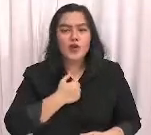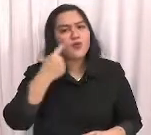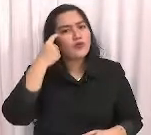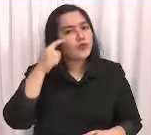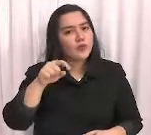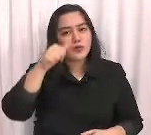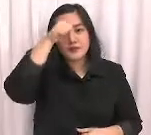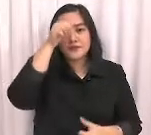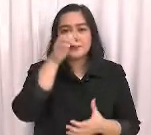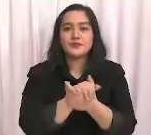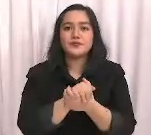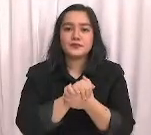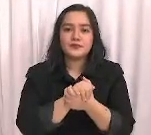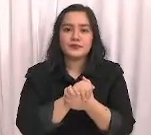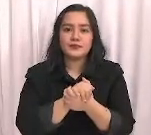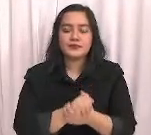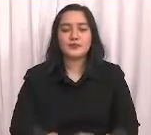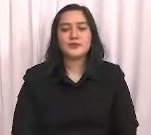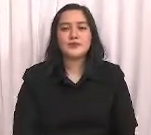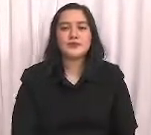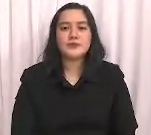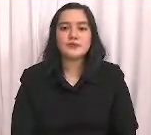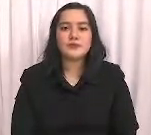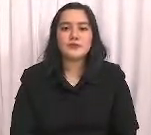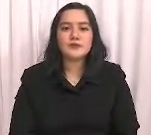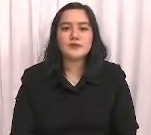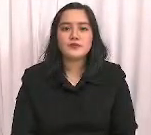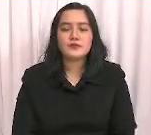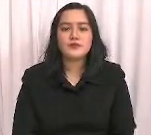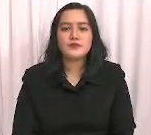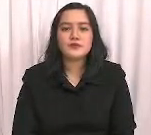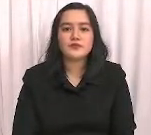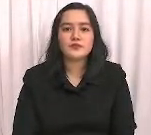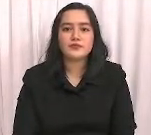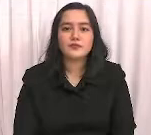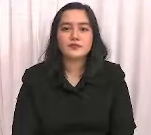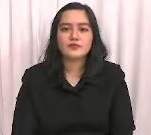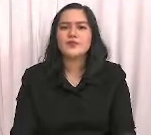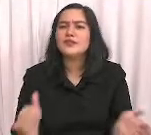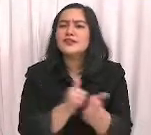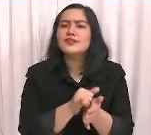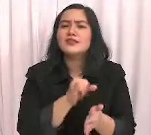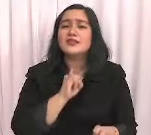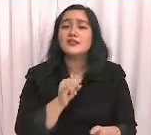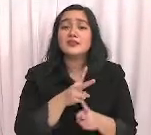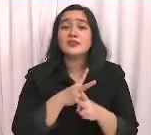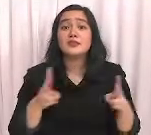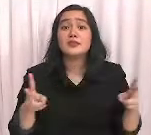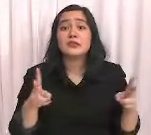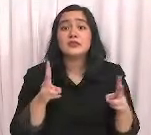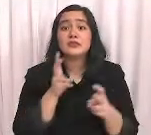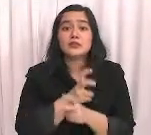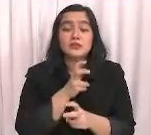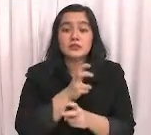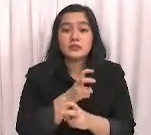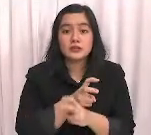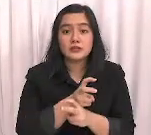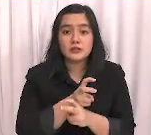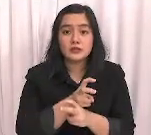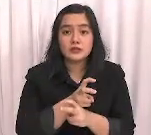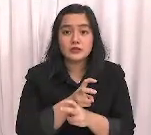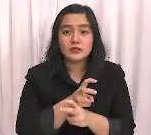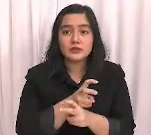asawa. Oo. Alam naman po natin, napakahirap to ngayon. Yung